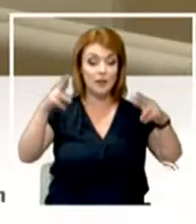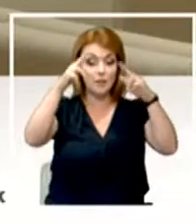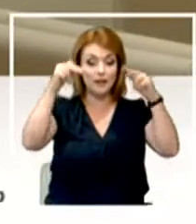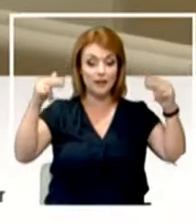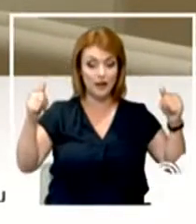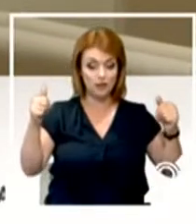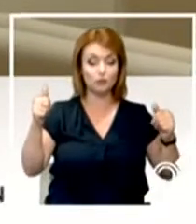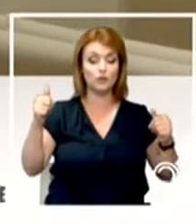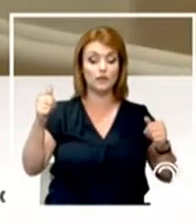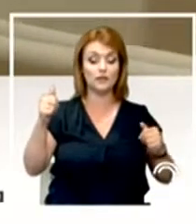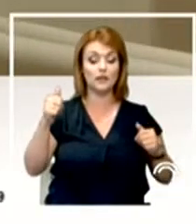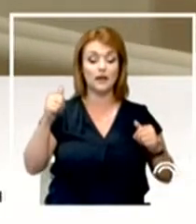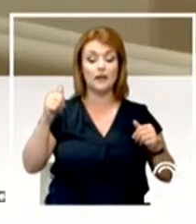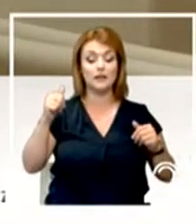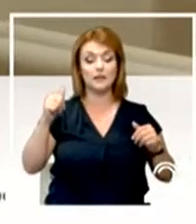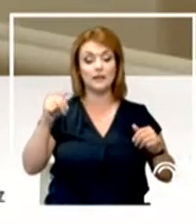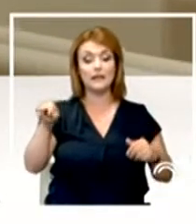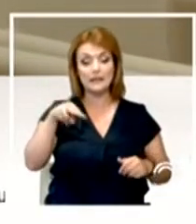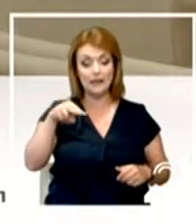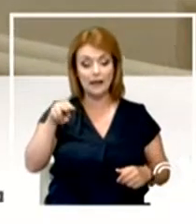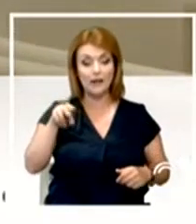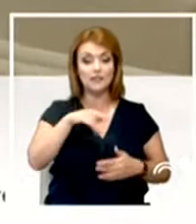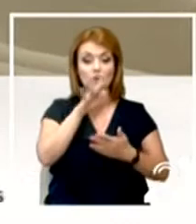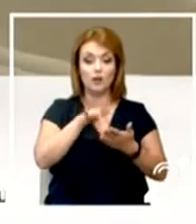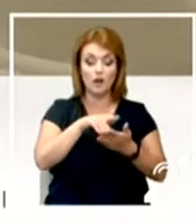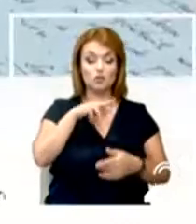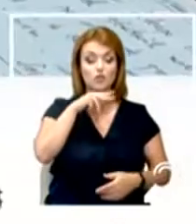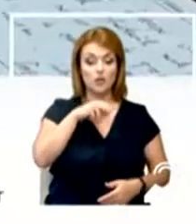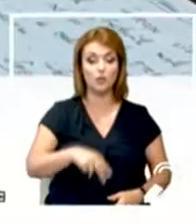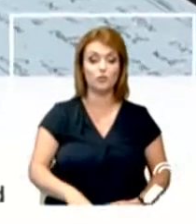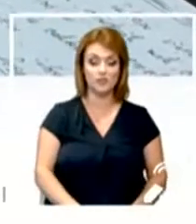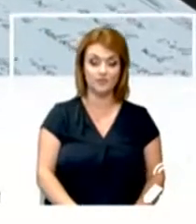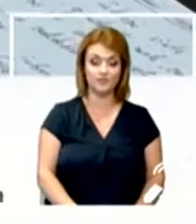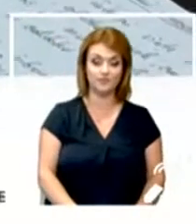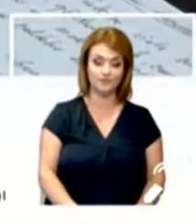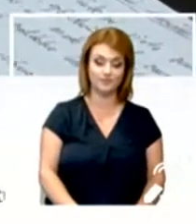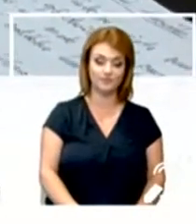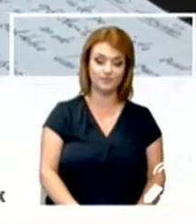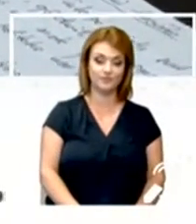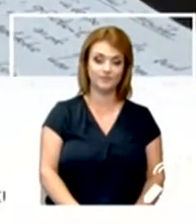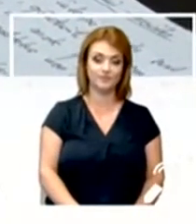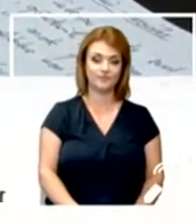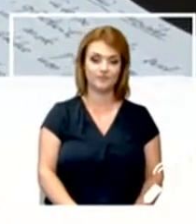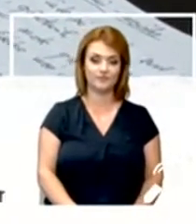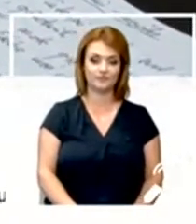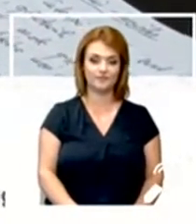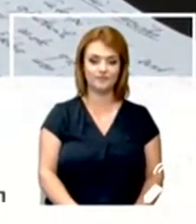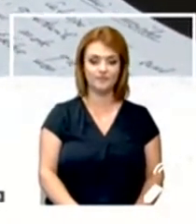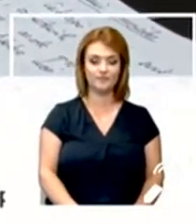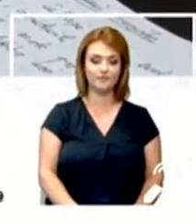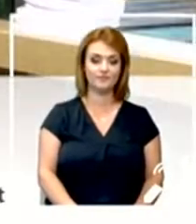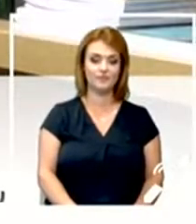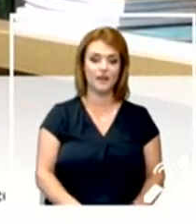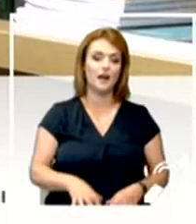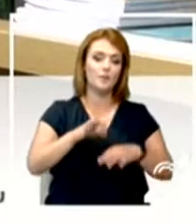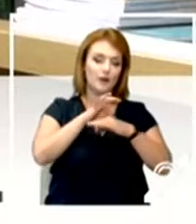Românilor din Cernăuți și a fost dedicată regretatului poet și academician Vasile Târțeanu, fondatorul Cenaclului. Facem în așa fel încât să